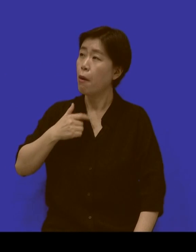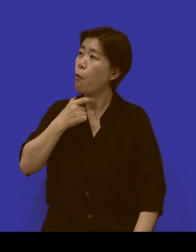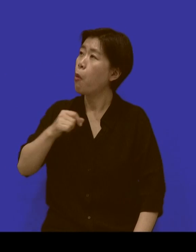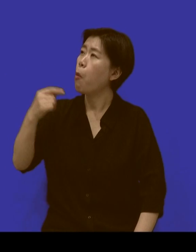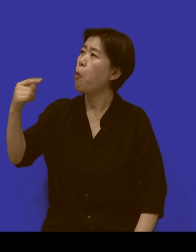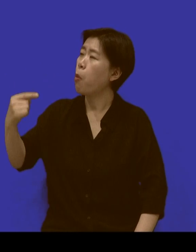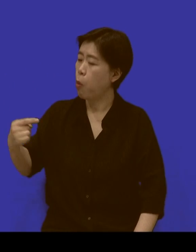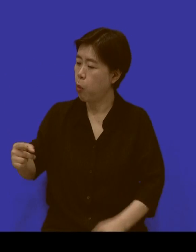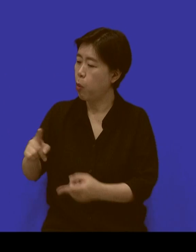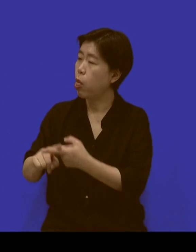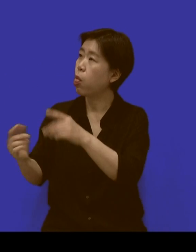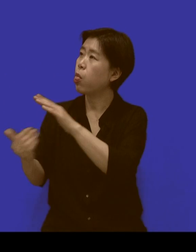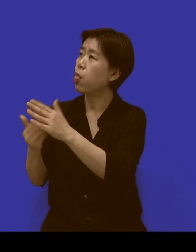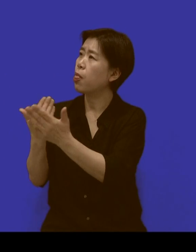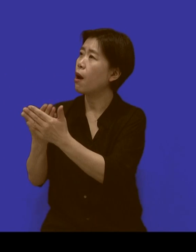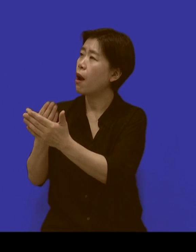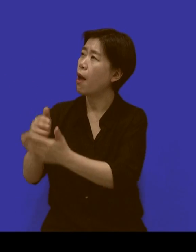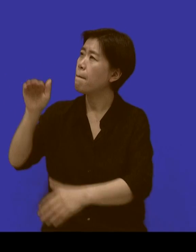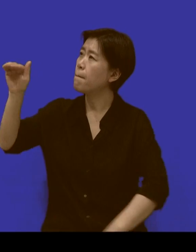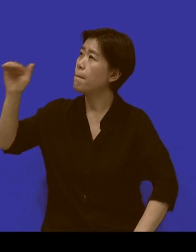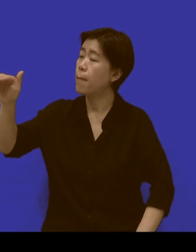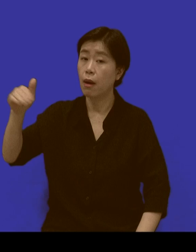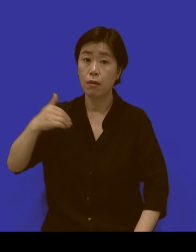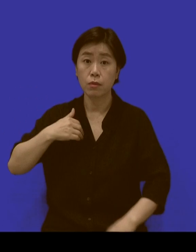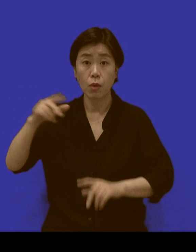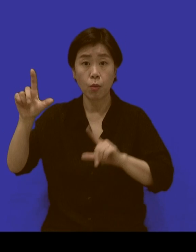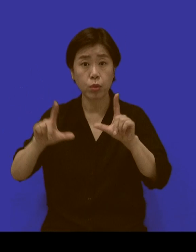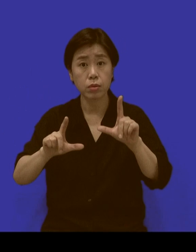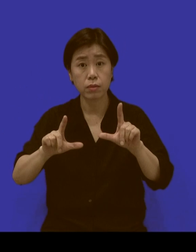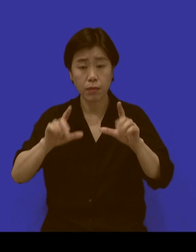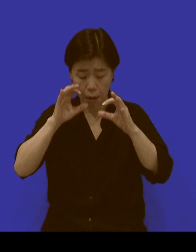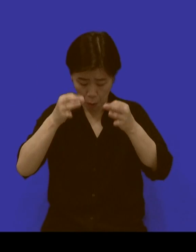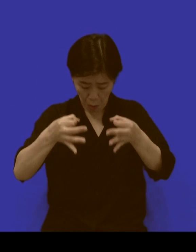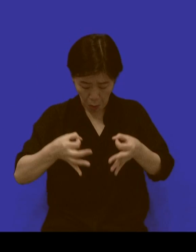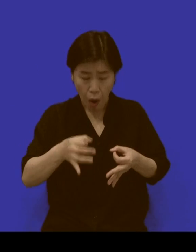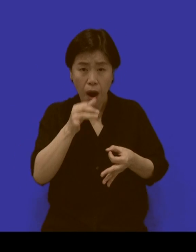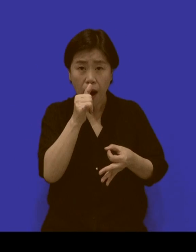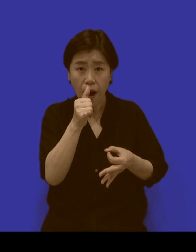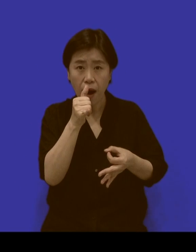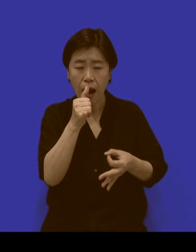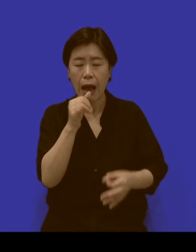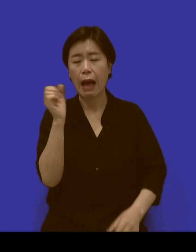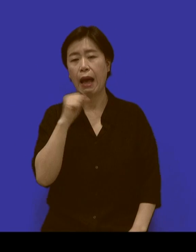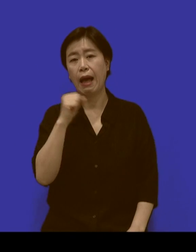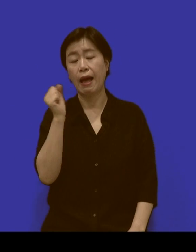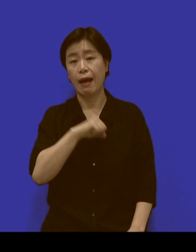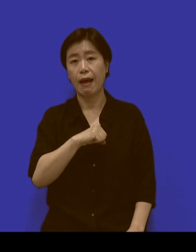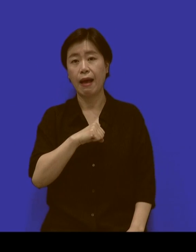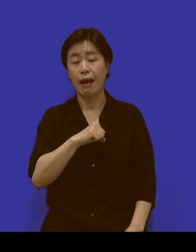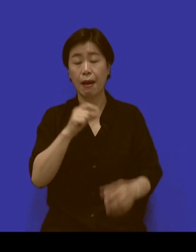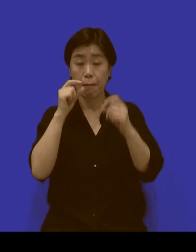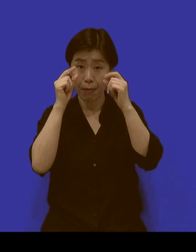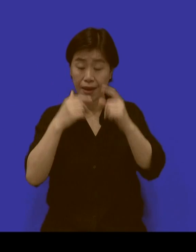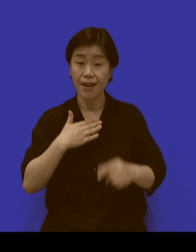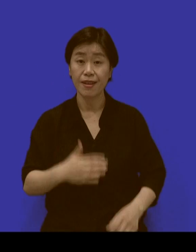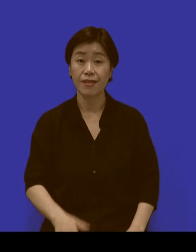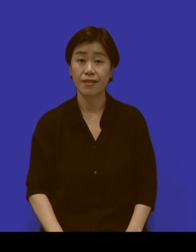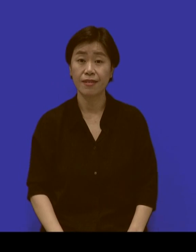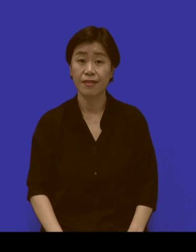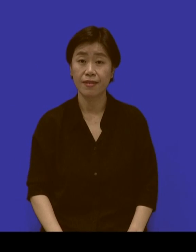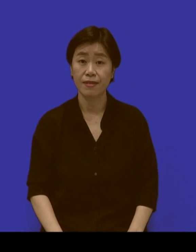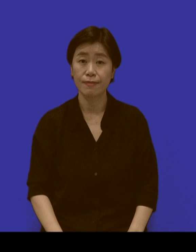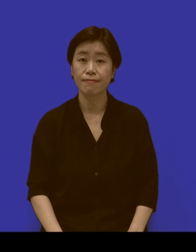그래서 아 이게 내 모습이고 결국은 나는 목적을 위해서 늘 움직이는 사람이 아니었나 그런 것들을